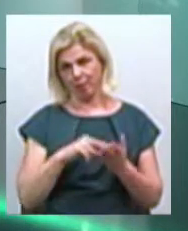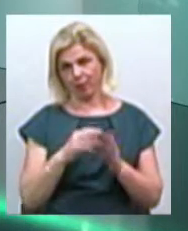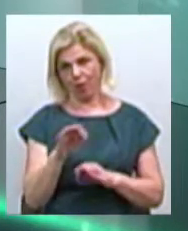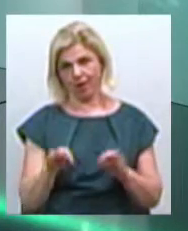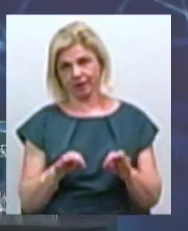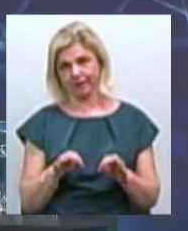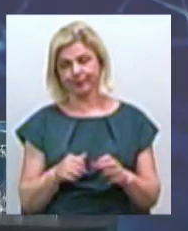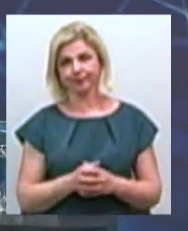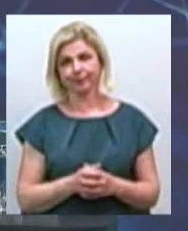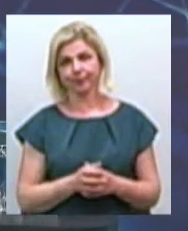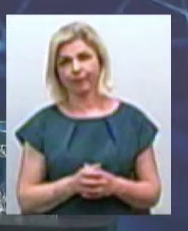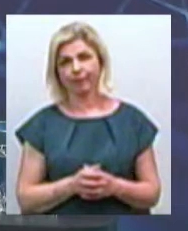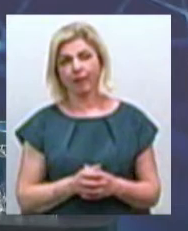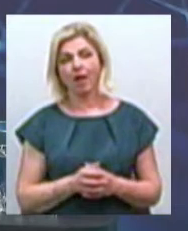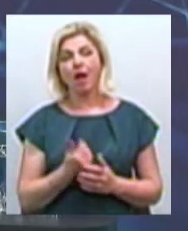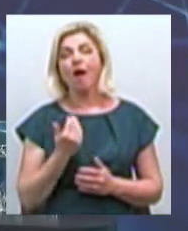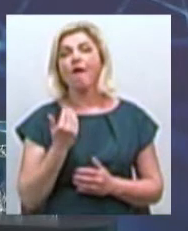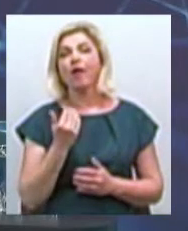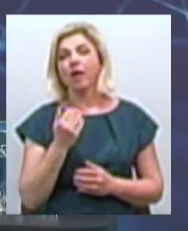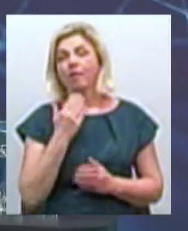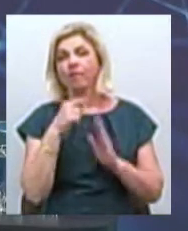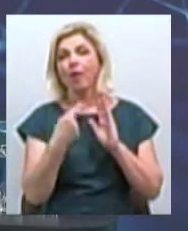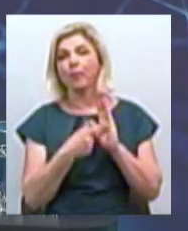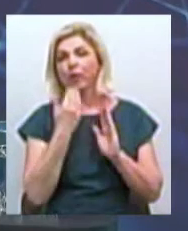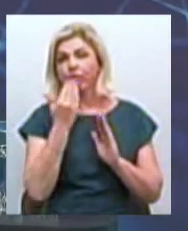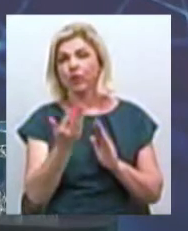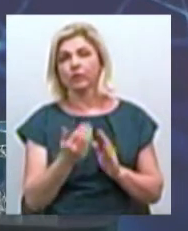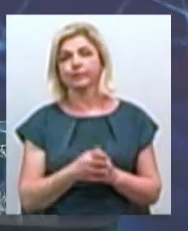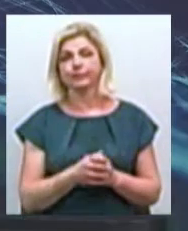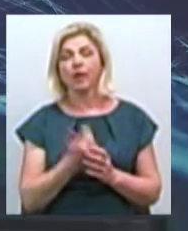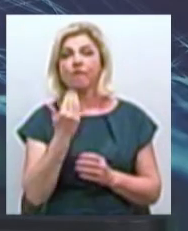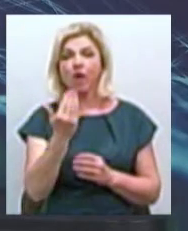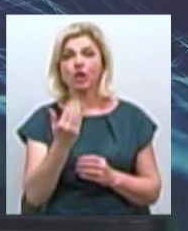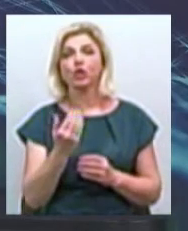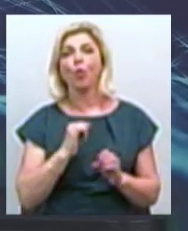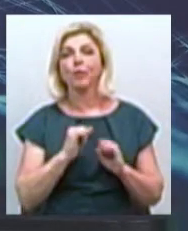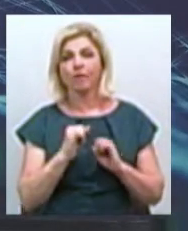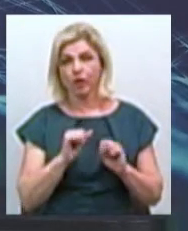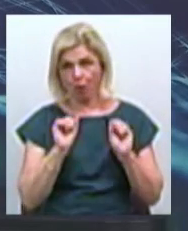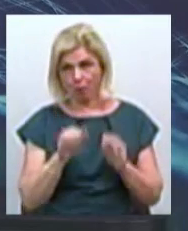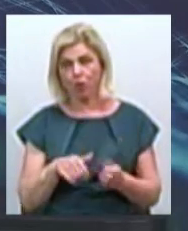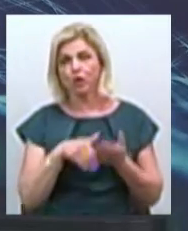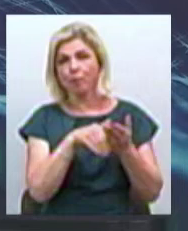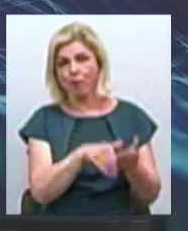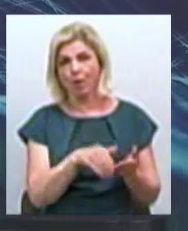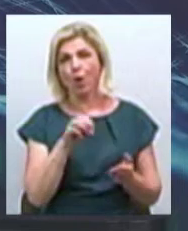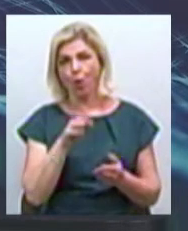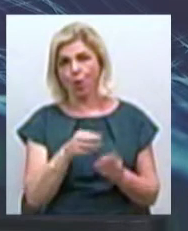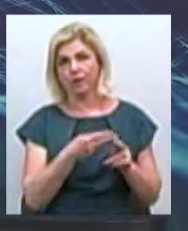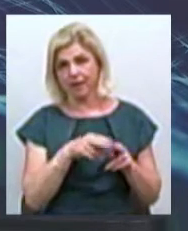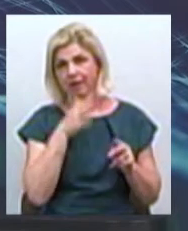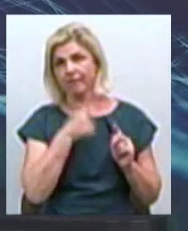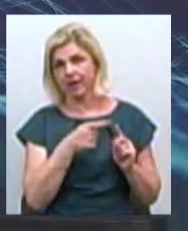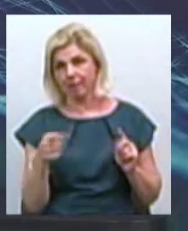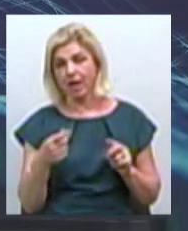Тетяна, ваше управління може допомогти авторам проєктів на етапах від виникнення ідеї до оформлення документів? Ну, саме це школа